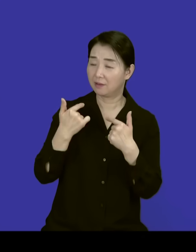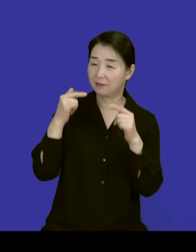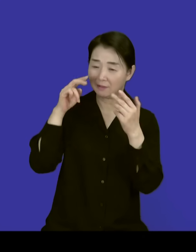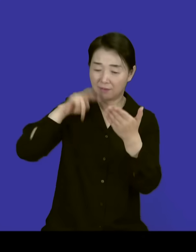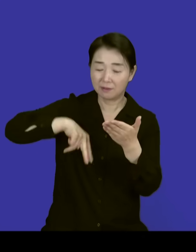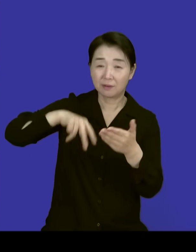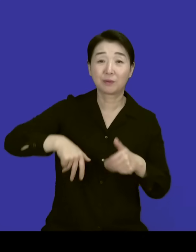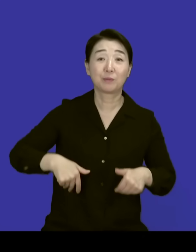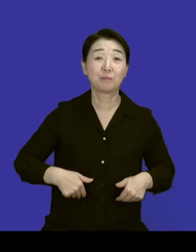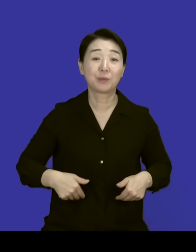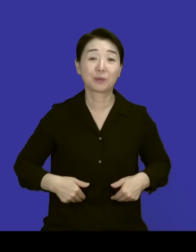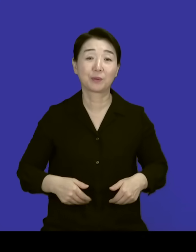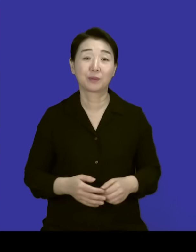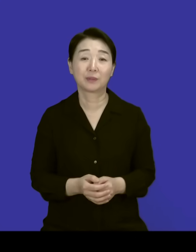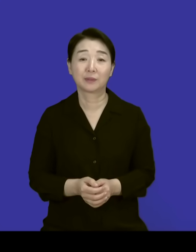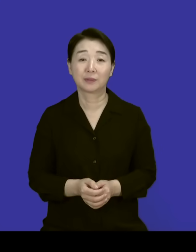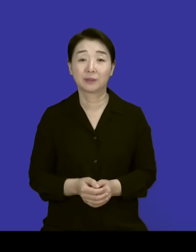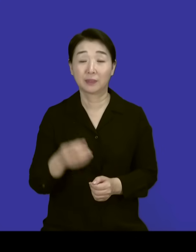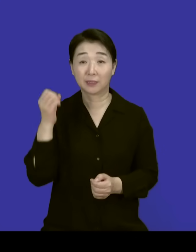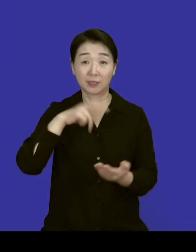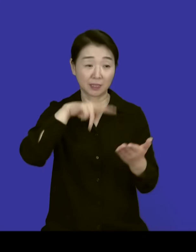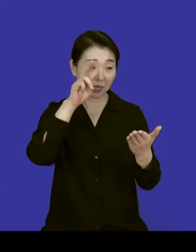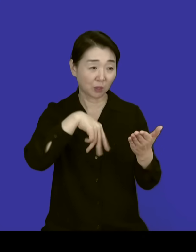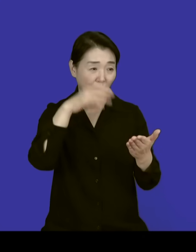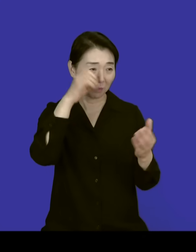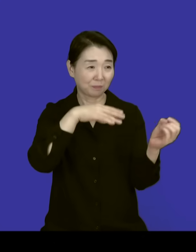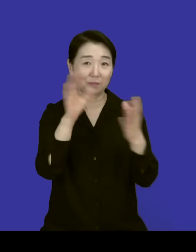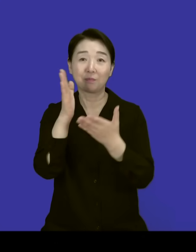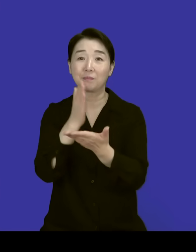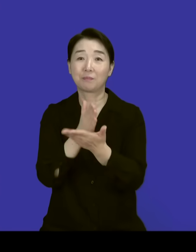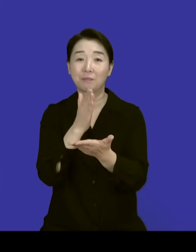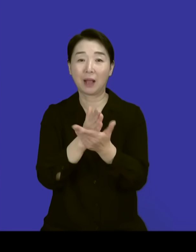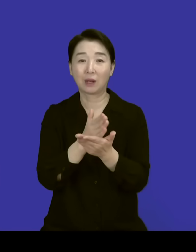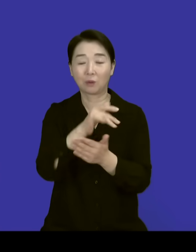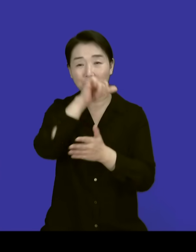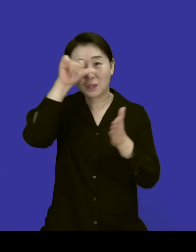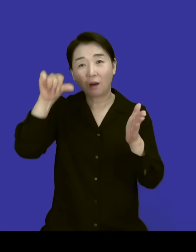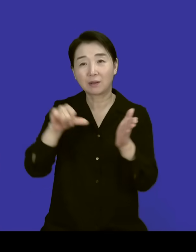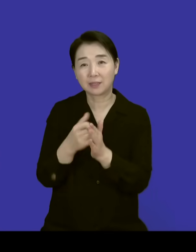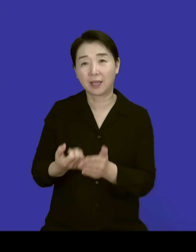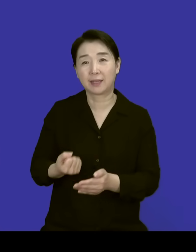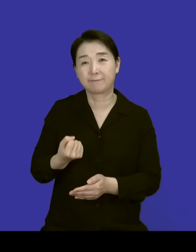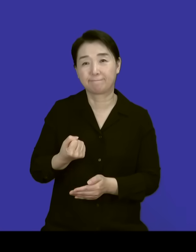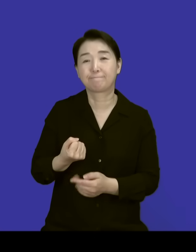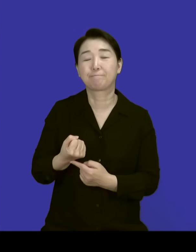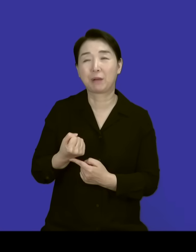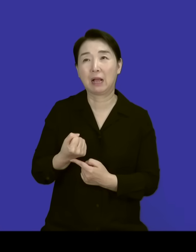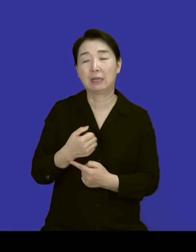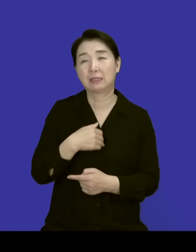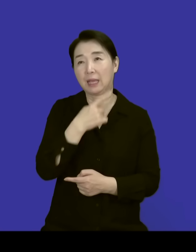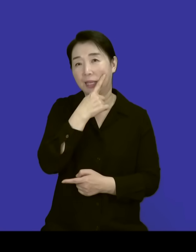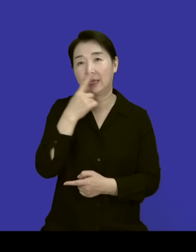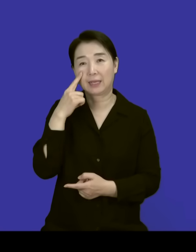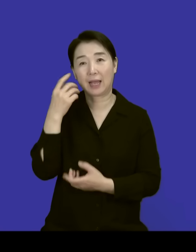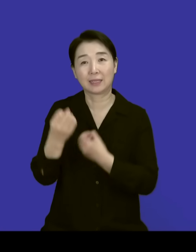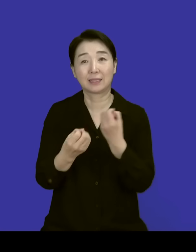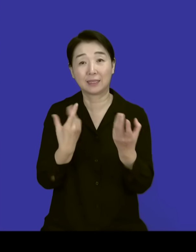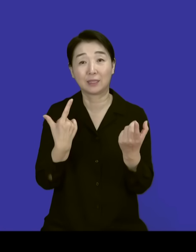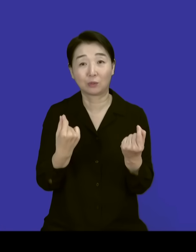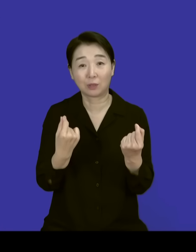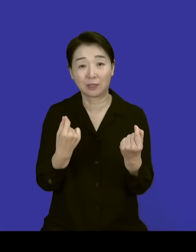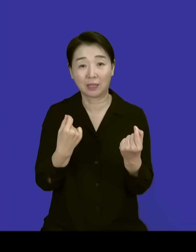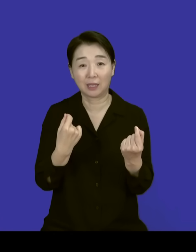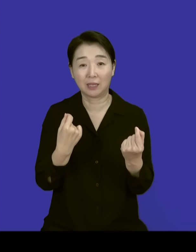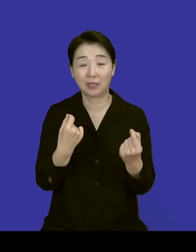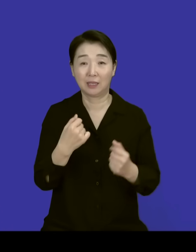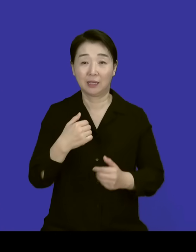생각을 하거든요. 네, 맞습니다. 그냥 적고 스쳐갈 것이 아니라 네네. 평생 간직해야 할 나의 간증이거든요. 내가 이 세상